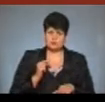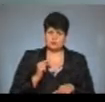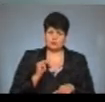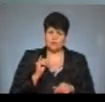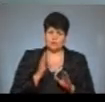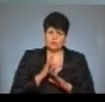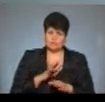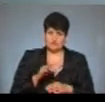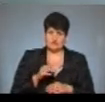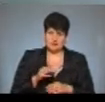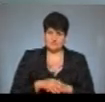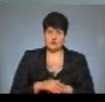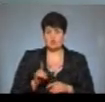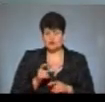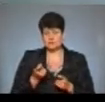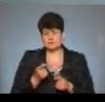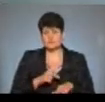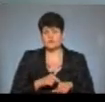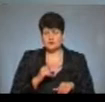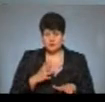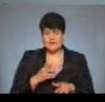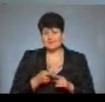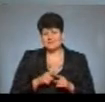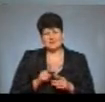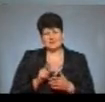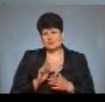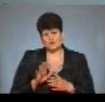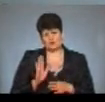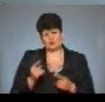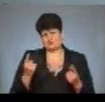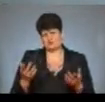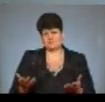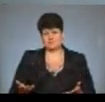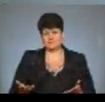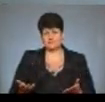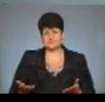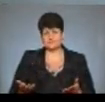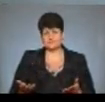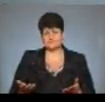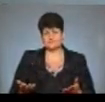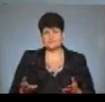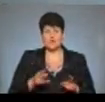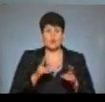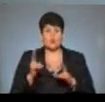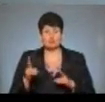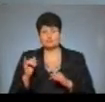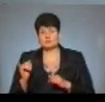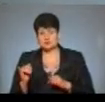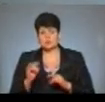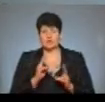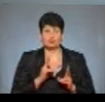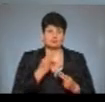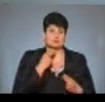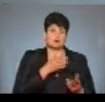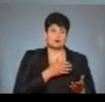травні? Ну, звичайно, що відчуємо, але я думаю, що це не повинно бути суттєво. Ну, комусь негода, комусь може